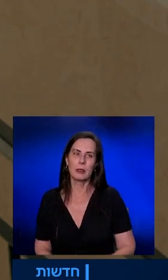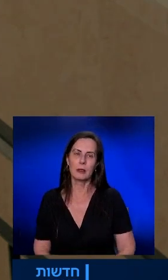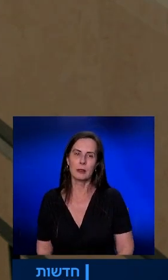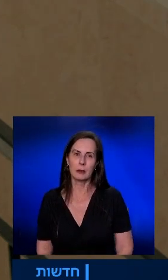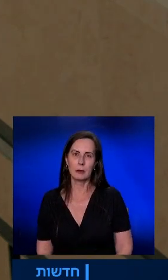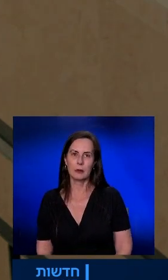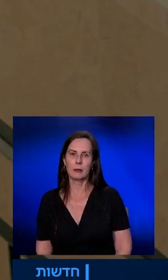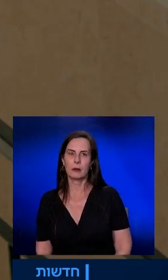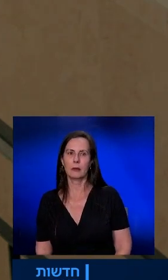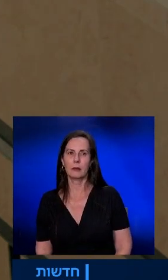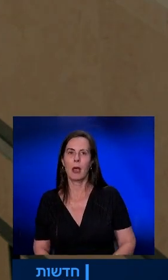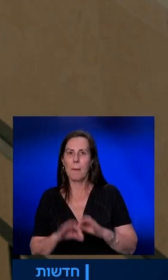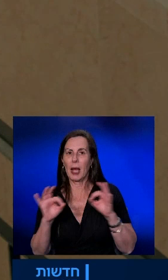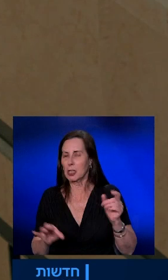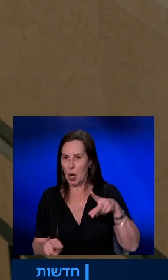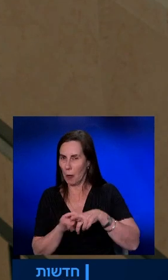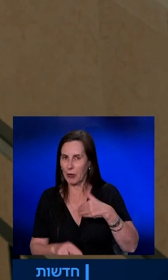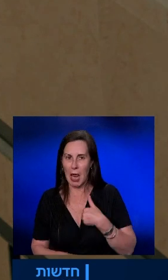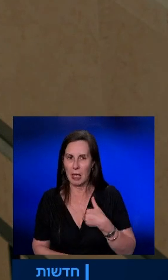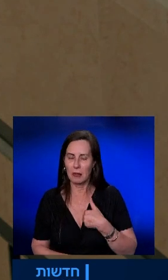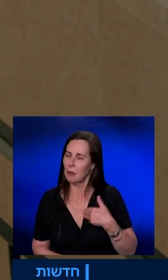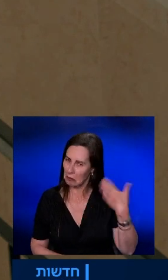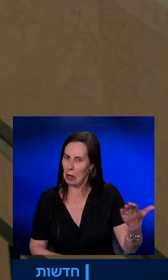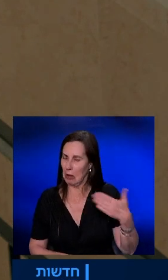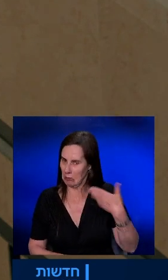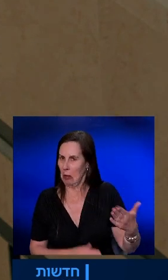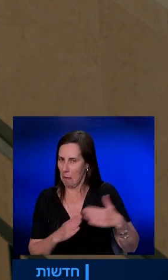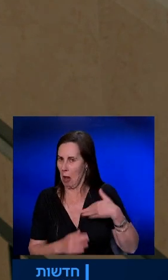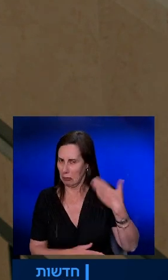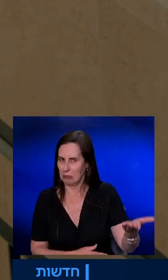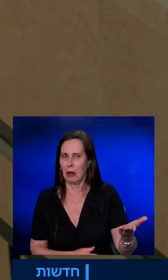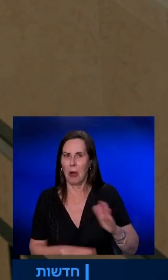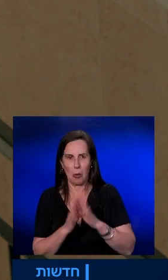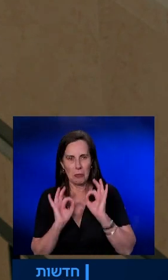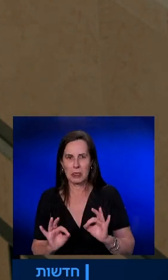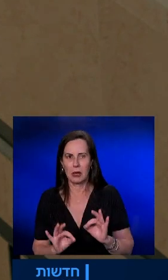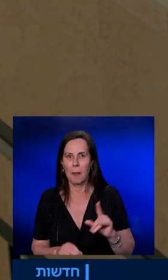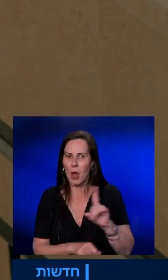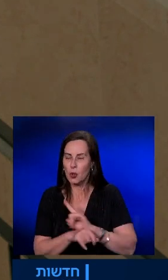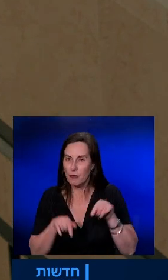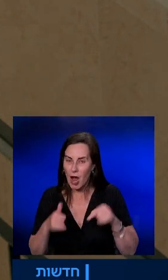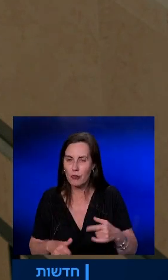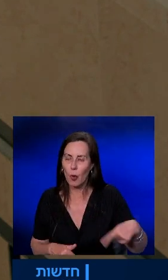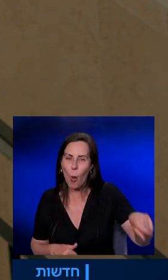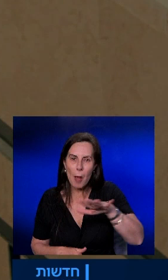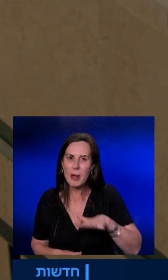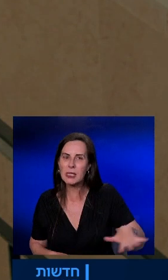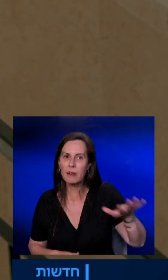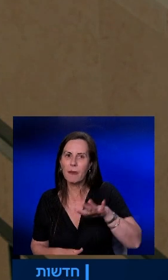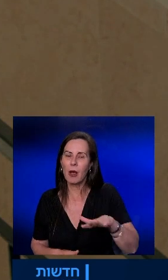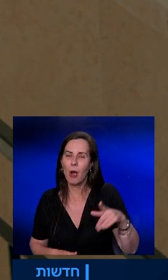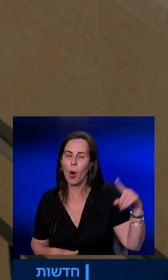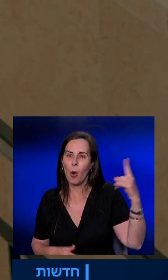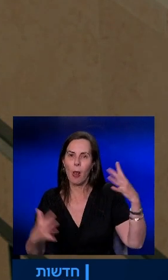מזה בתקופה כזאת. בהתחלה זה לא הפריע לי, כי הזכרתי להם הכל טוב ויפה. אבל בתקופה כזאת, כל